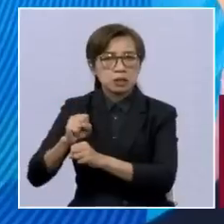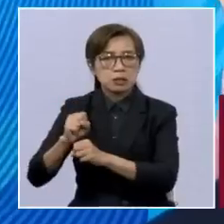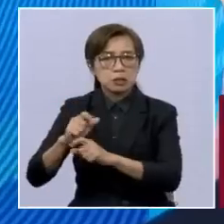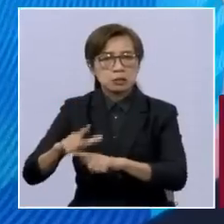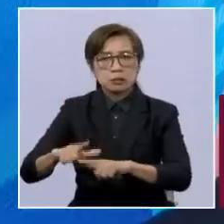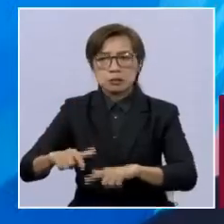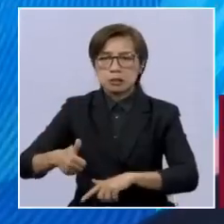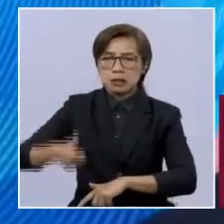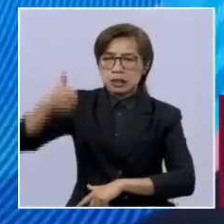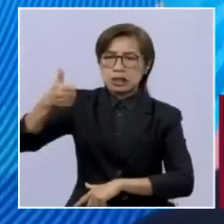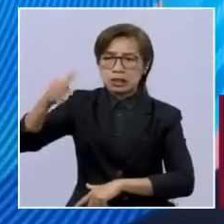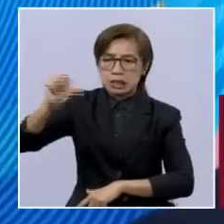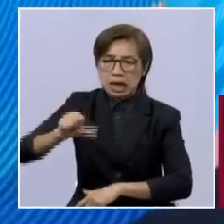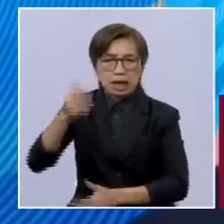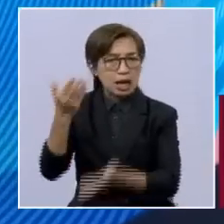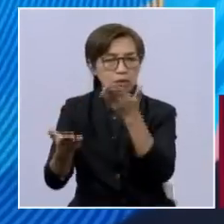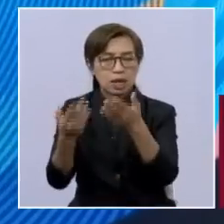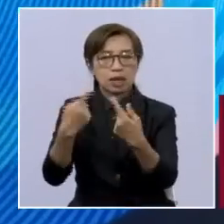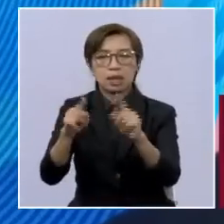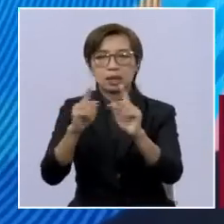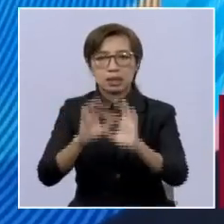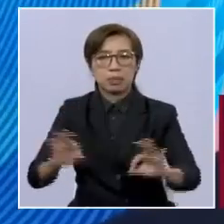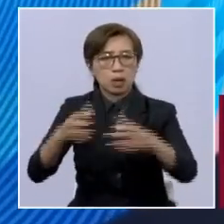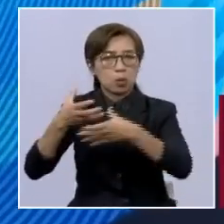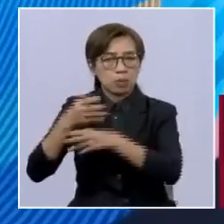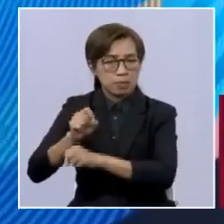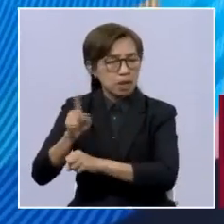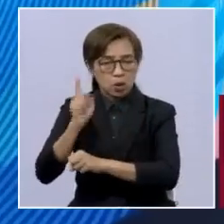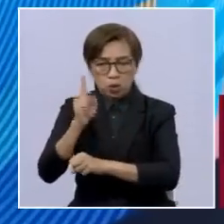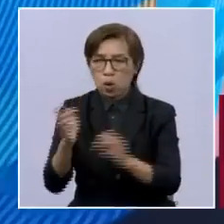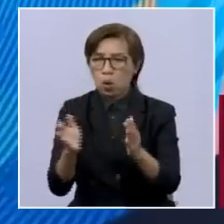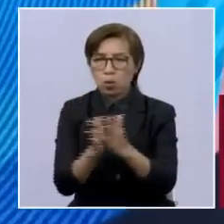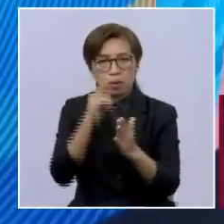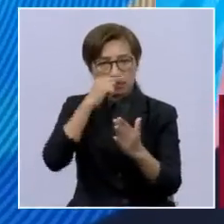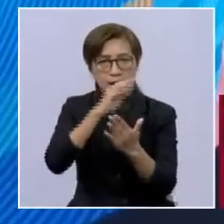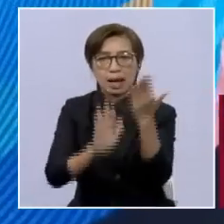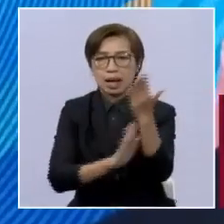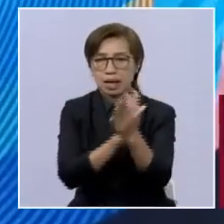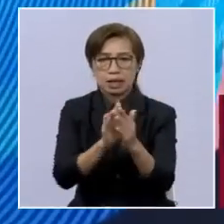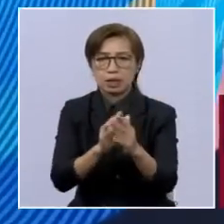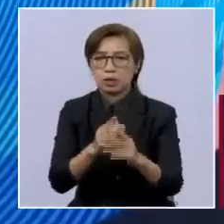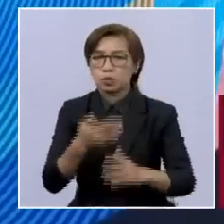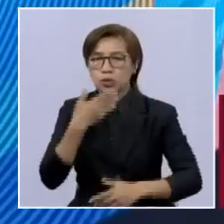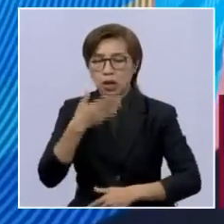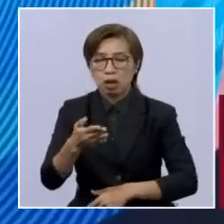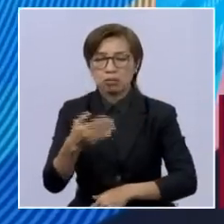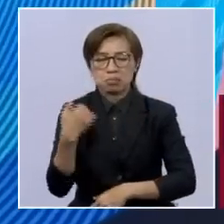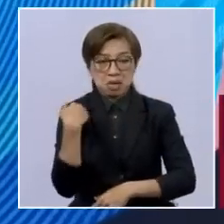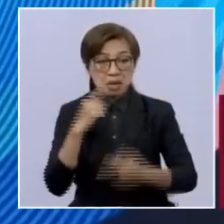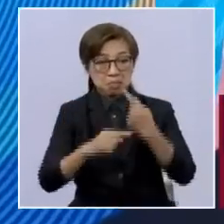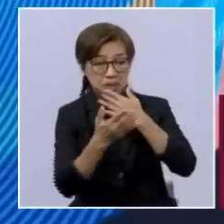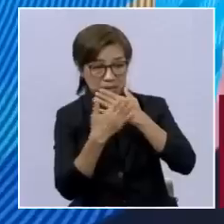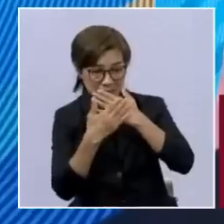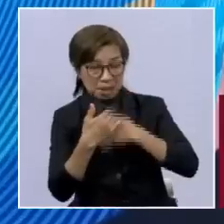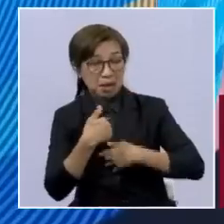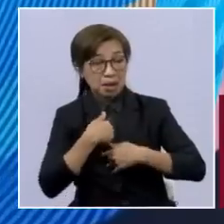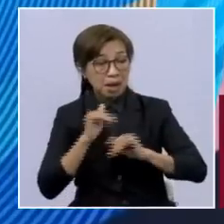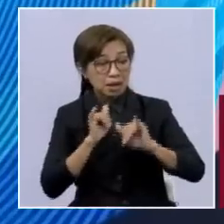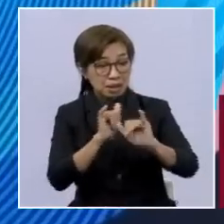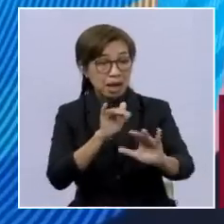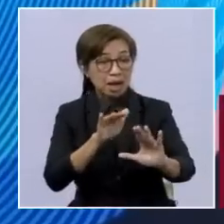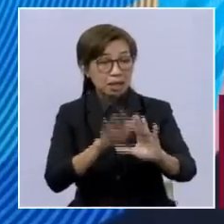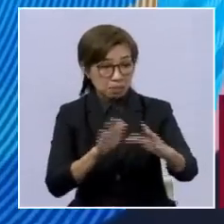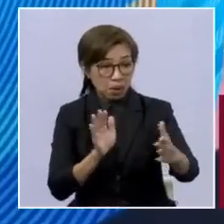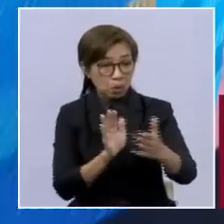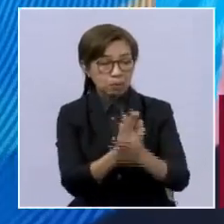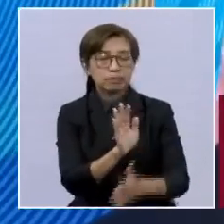องเป็นพรรคการเมืองที่ชื่อพรรคประชาธิปัตย์ผมขอขอบคุณเพื่อนๆทุกคนที่พยายามจะชักชวนให้ไปร่วมงานแต่วันนี้ผ